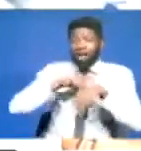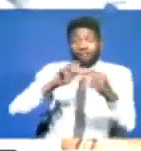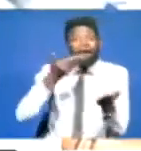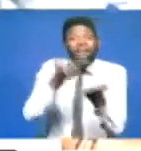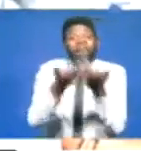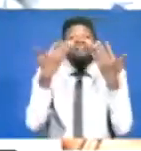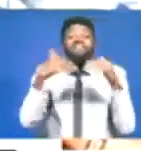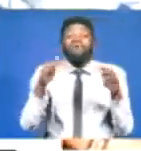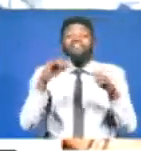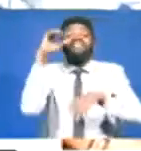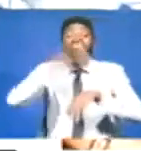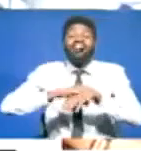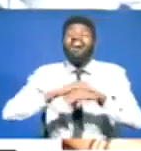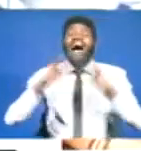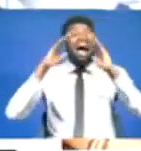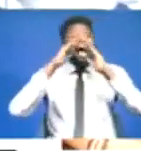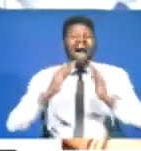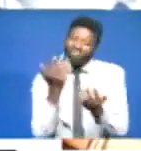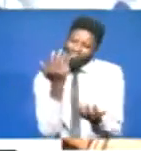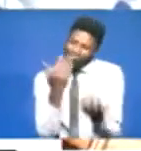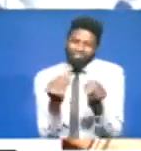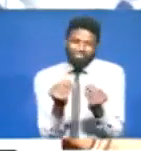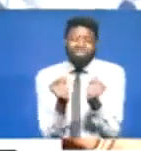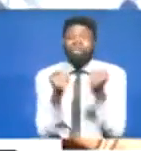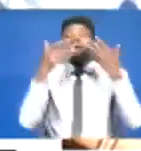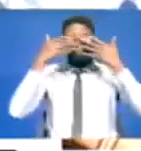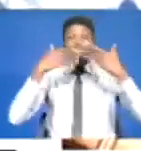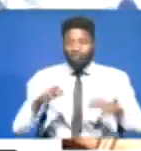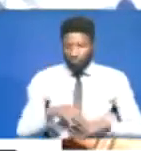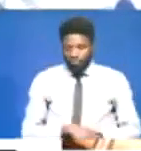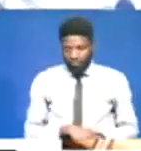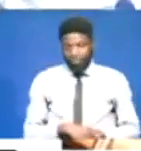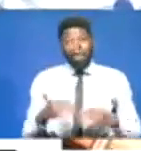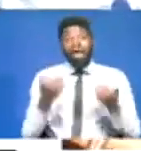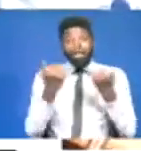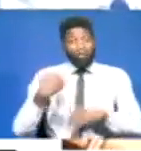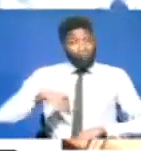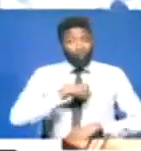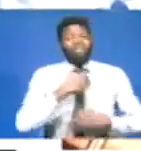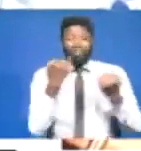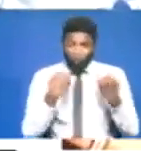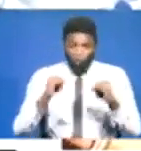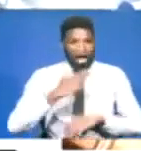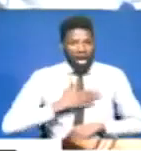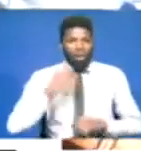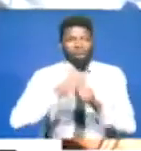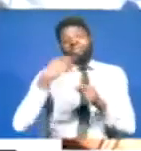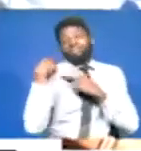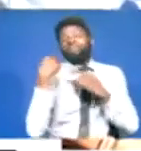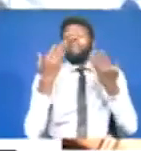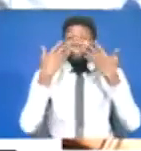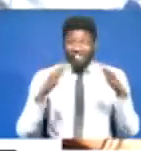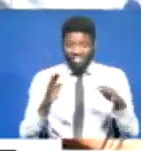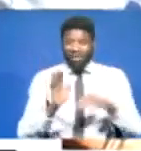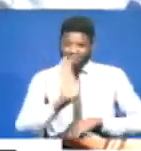nyumba imechomeka yote. So, sasa, tumejaribu kufanya yetu, na nyinyi tusaidiane na nyinyi